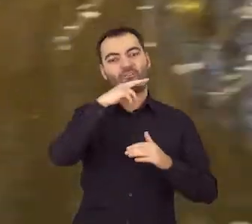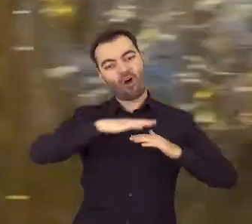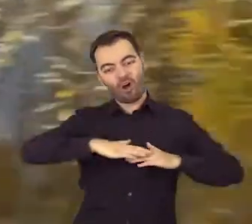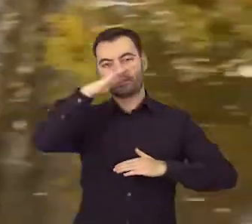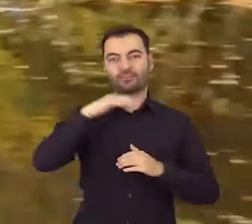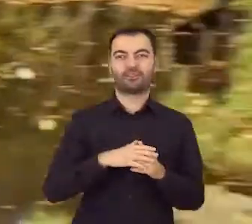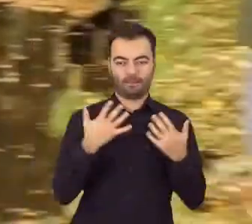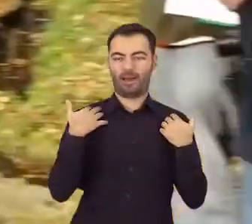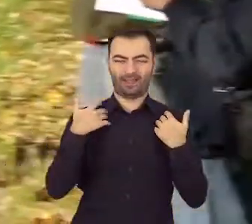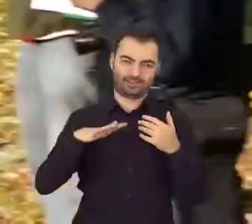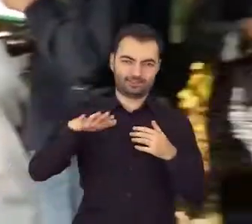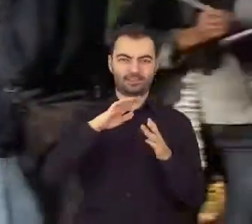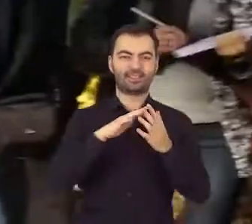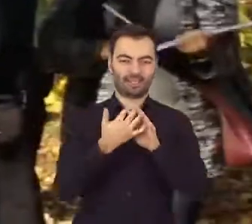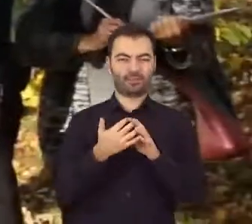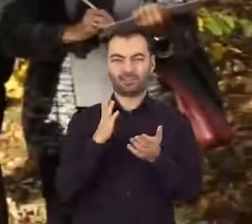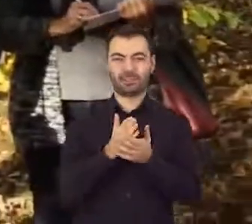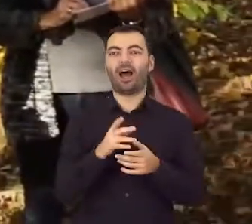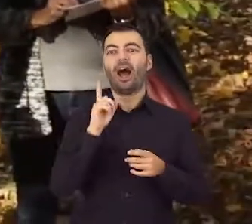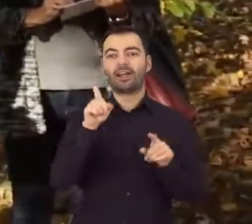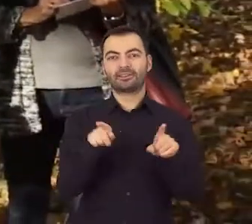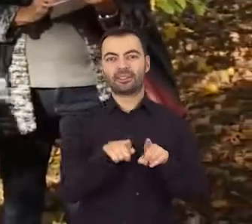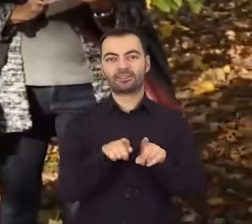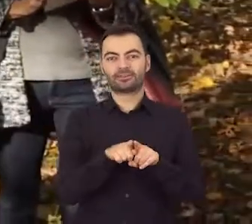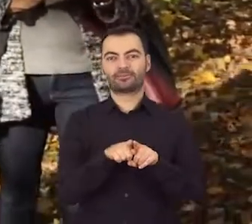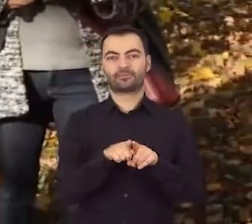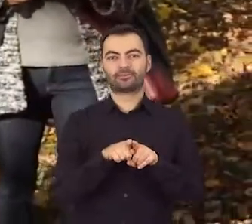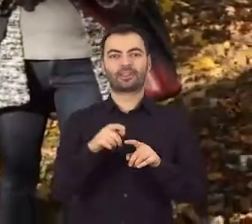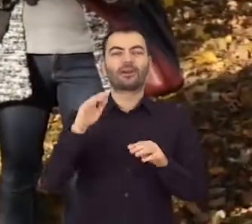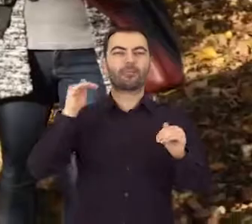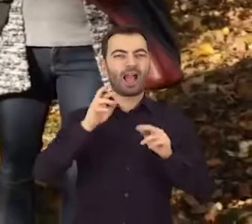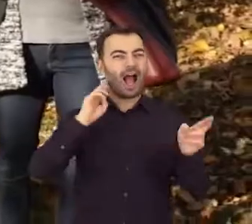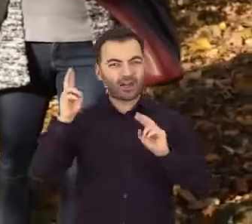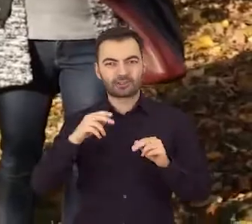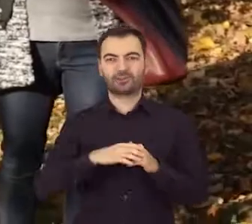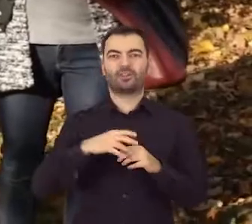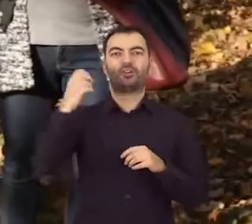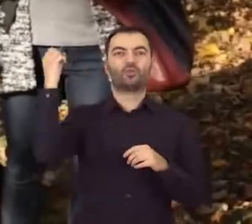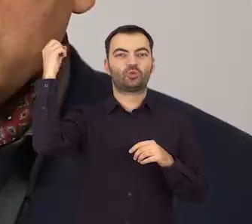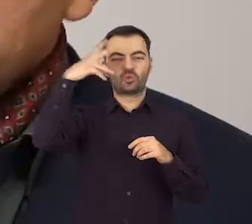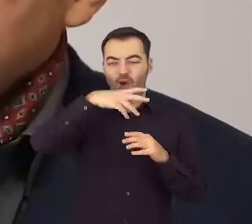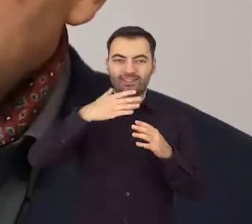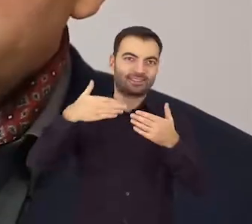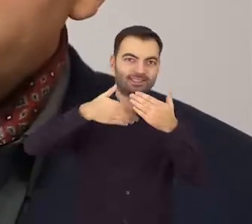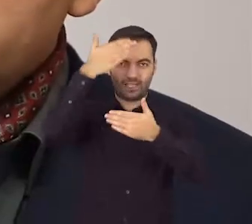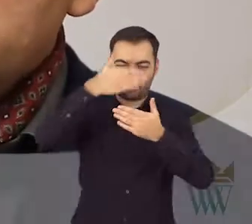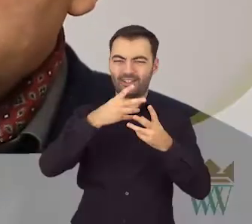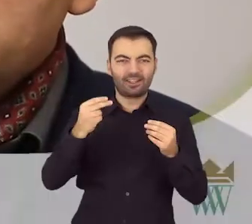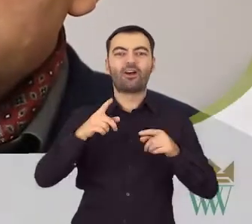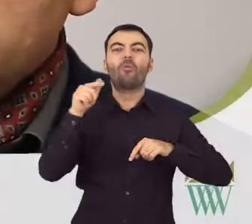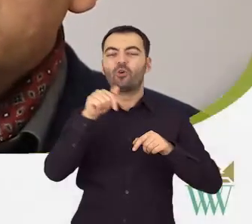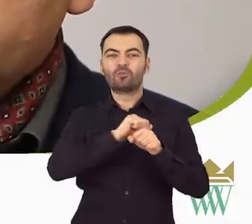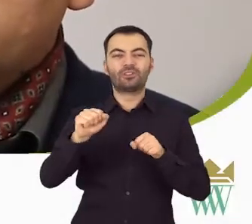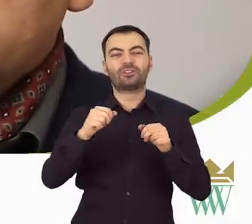wód gruntowych, mówię o parku zabytkowym, ale także nie hałasować mu, nie zasłaniać słońca. To jest ten